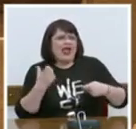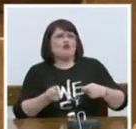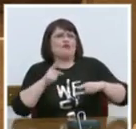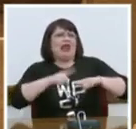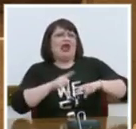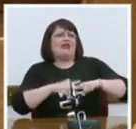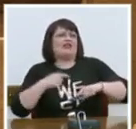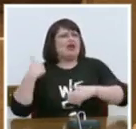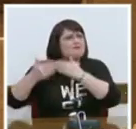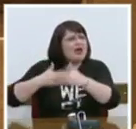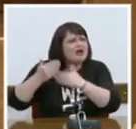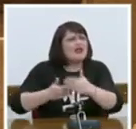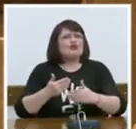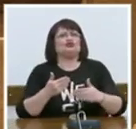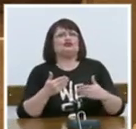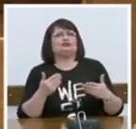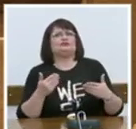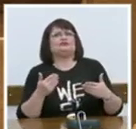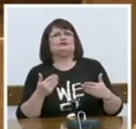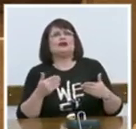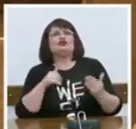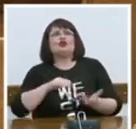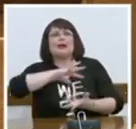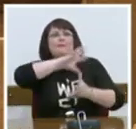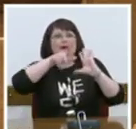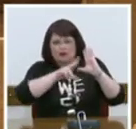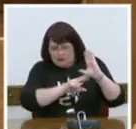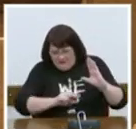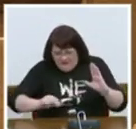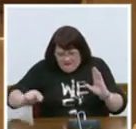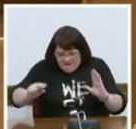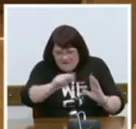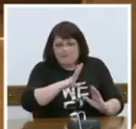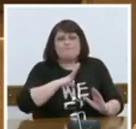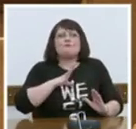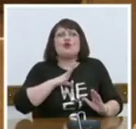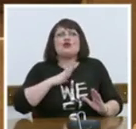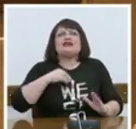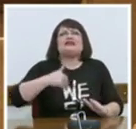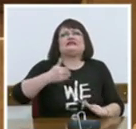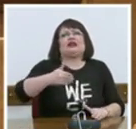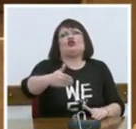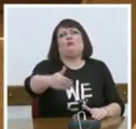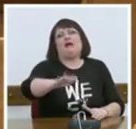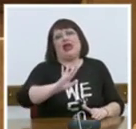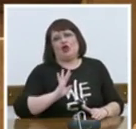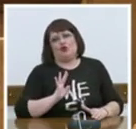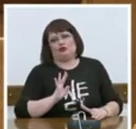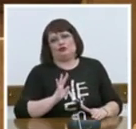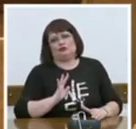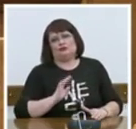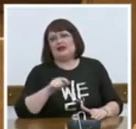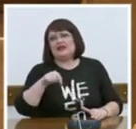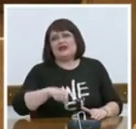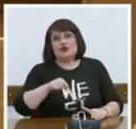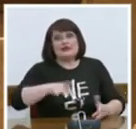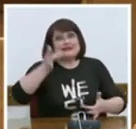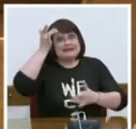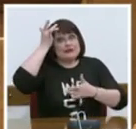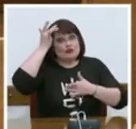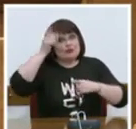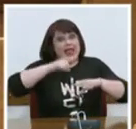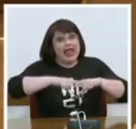θα παράγει παγκοσμιοποιημένους πολίτες για τη δυστοπία του αύριο, αύριο, και όχι συνειδητοποιημένους Έλληνες